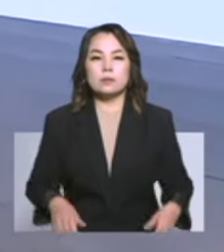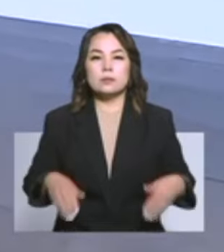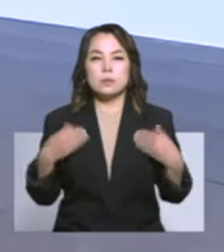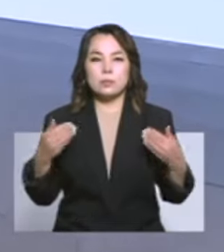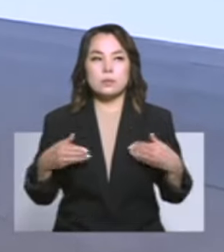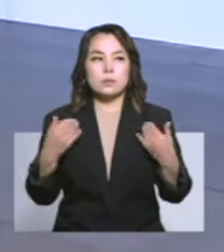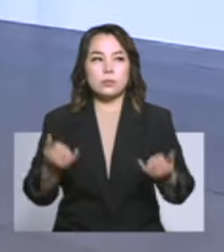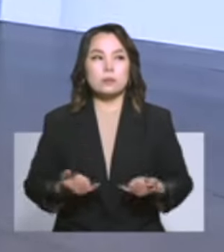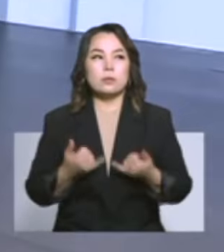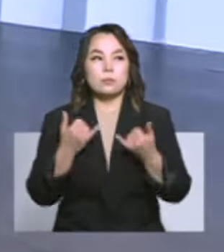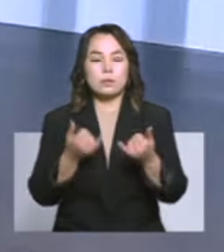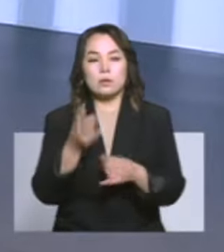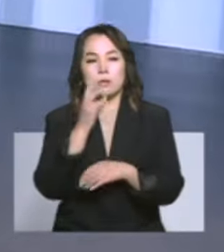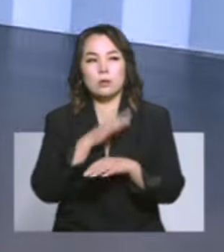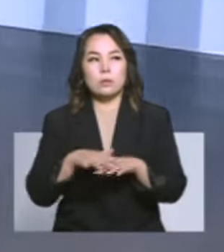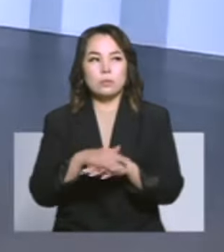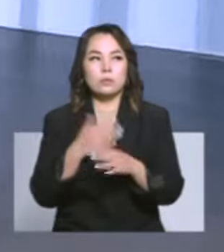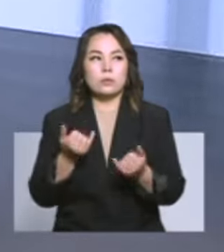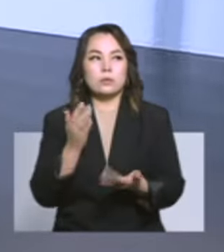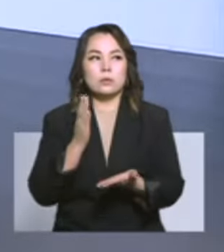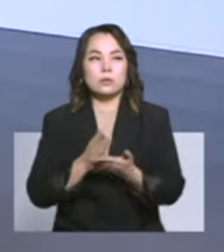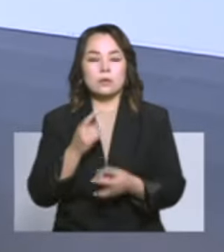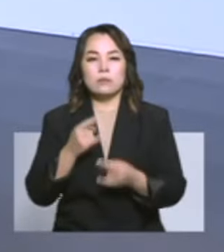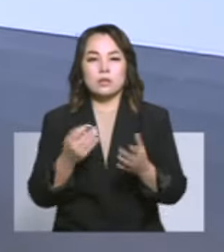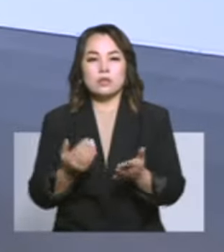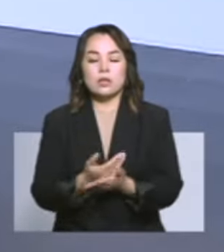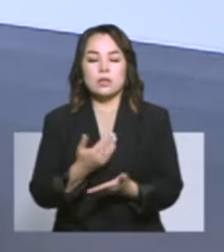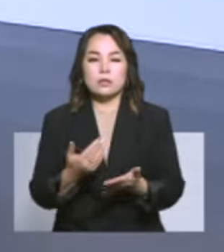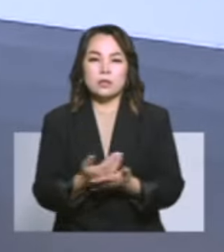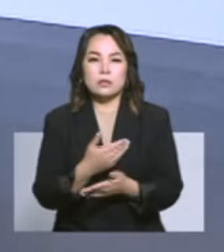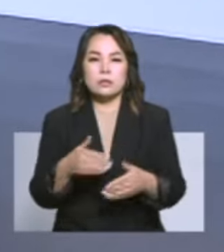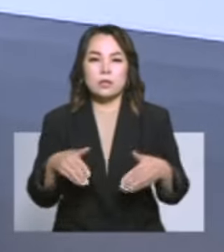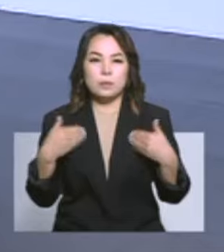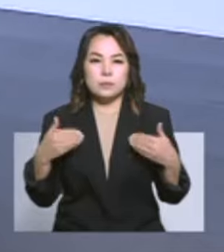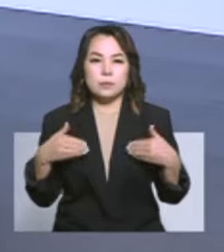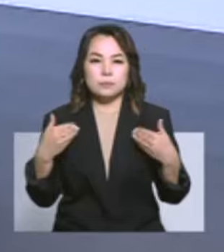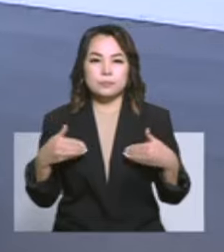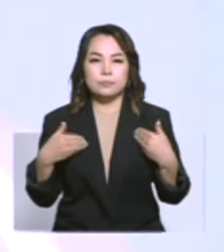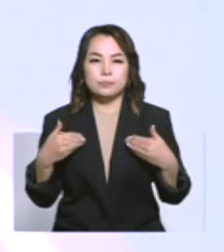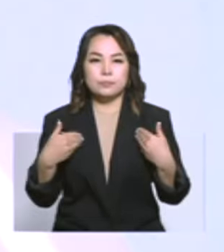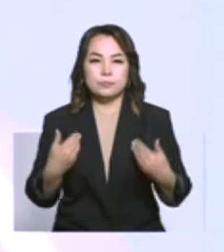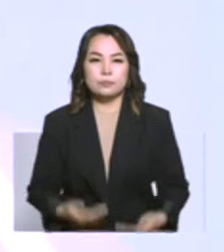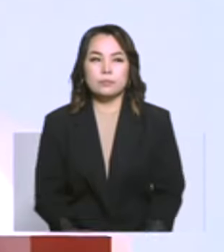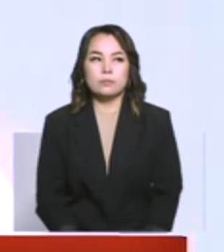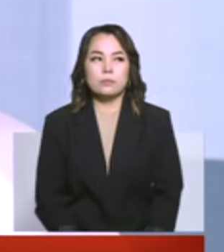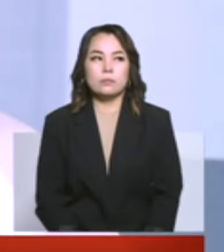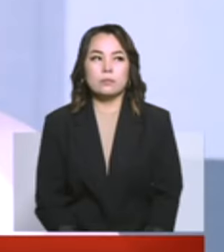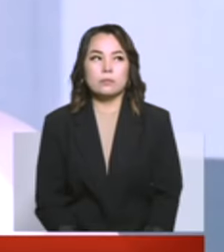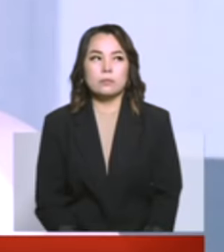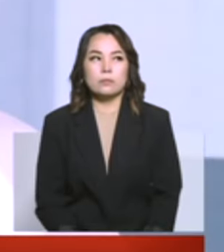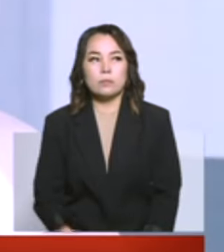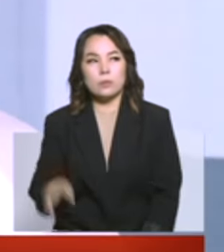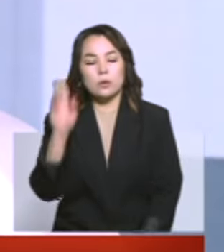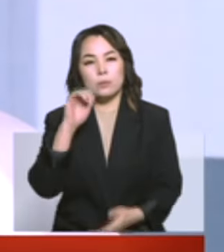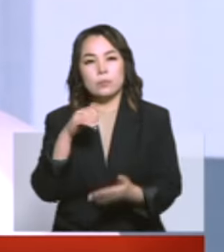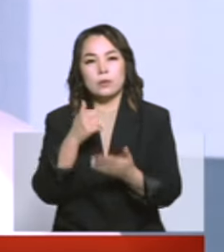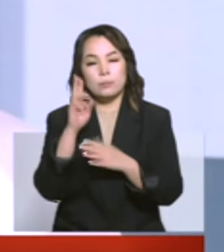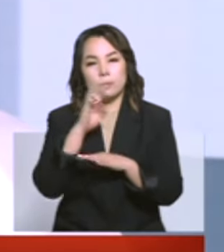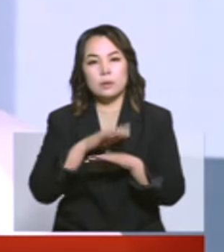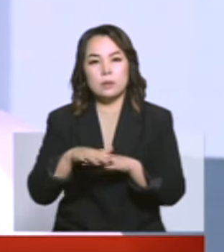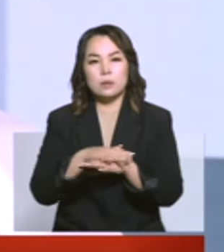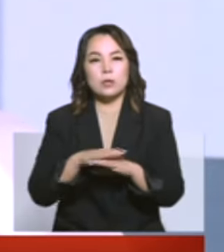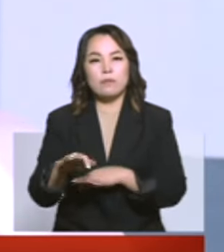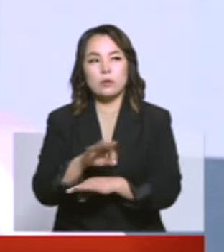Амансыздар ма? Тікелей эфирде ақпарат сіздермен бірге мен Альбина Ашым және сурд аудармашы Шырын Жанғабыл. Үкімет мемлекет басшысының